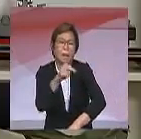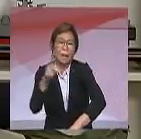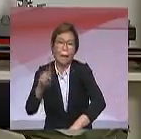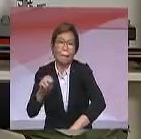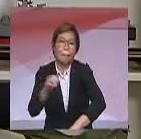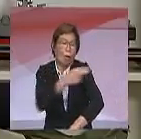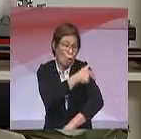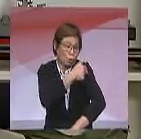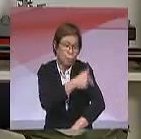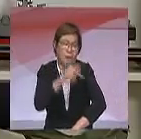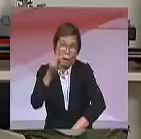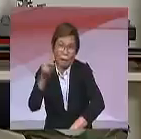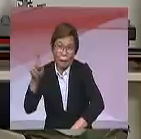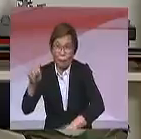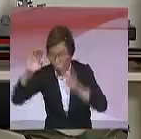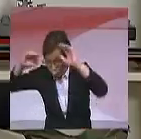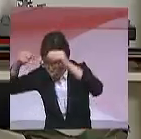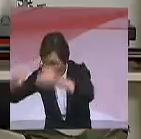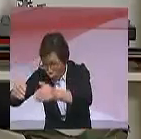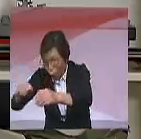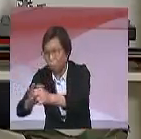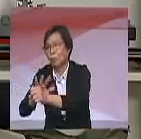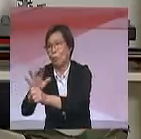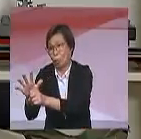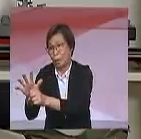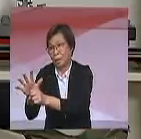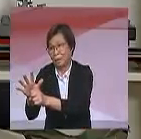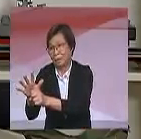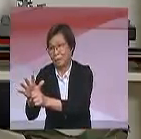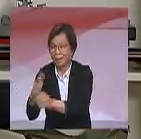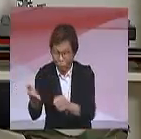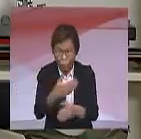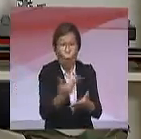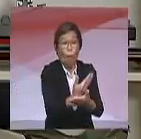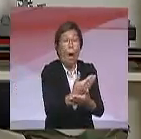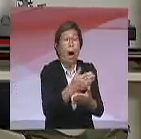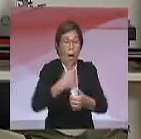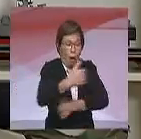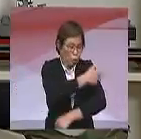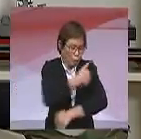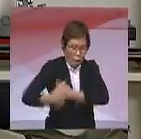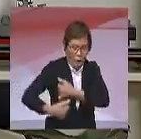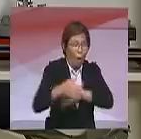Kesihatan Malaysia untuk menumpukan kepada kes-kes yang melibatkan COVID.